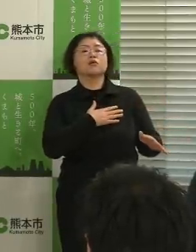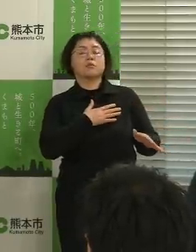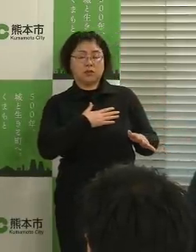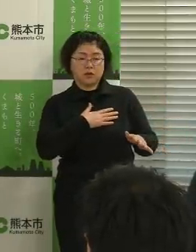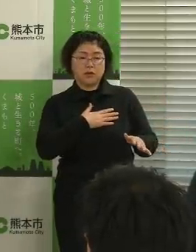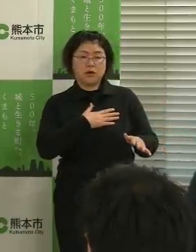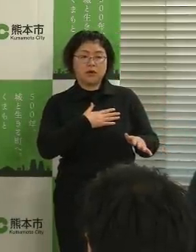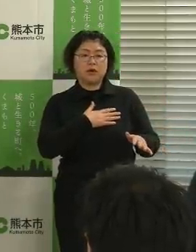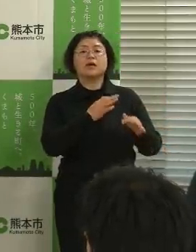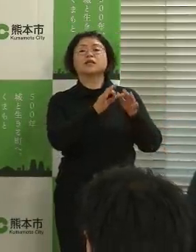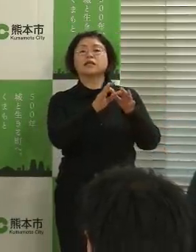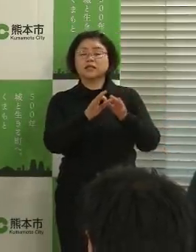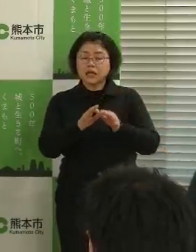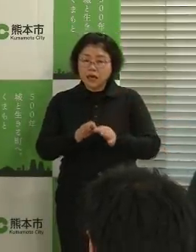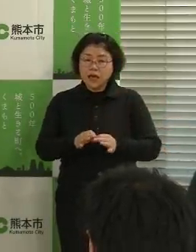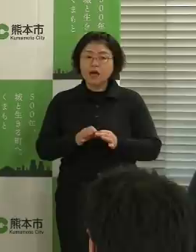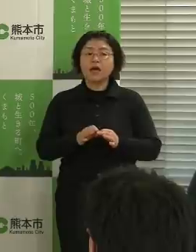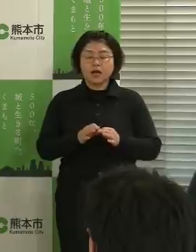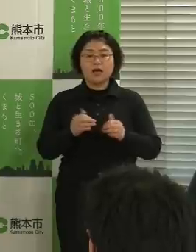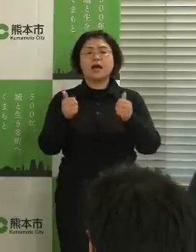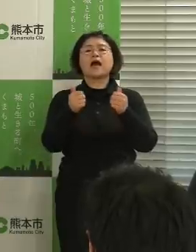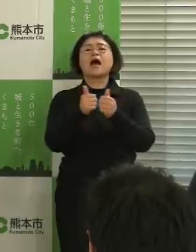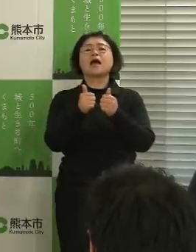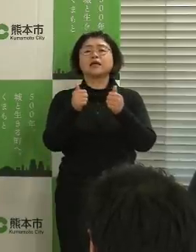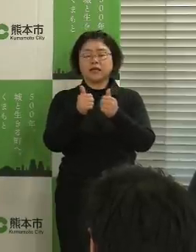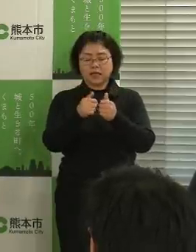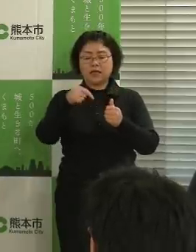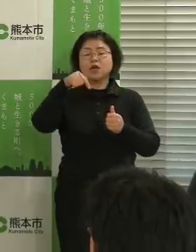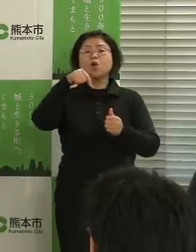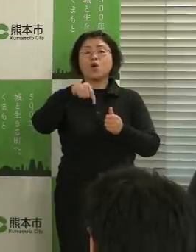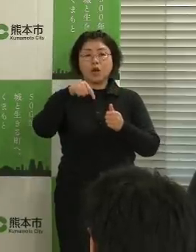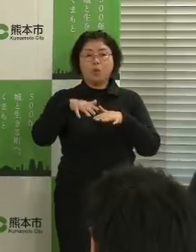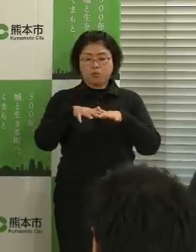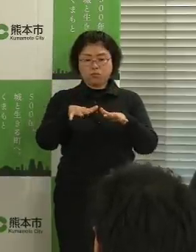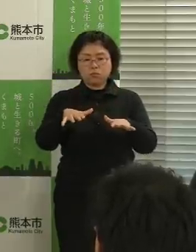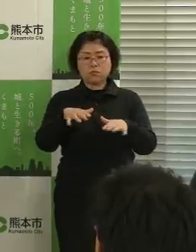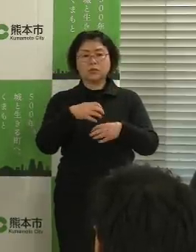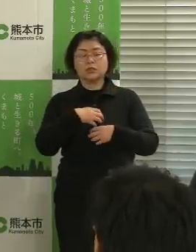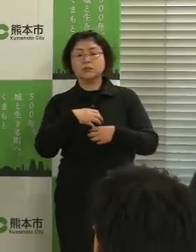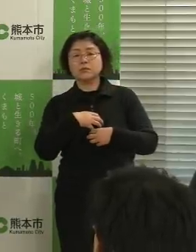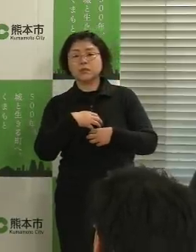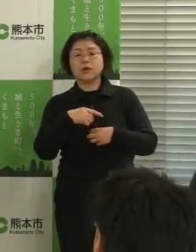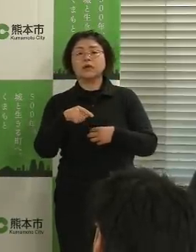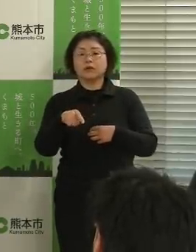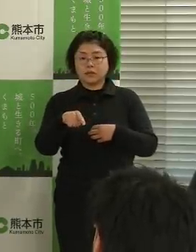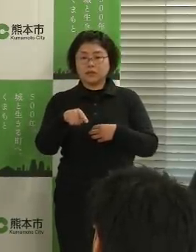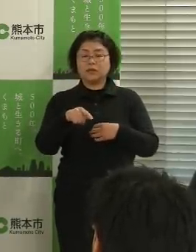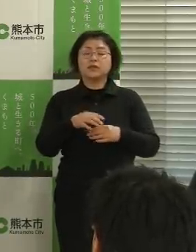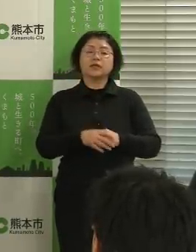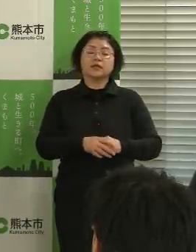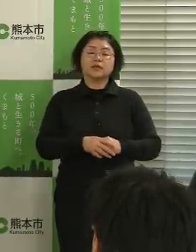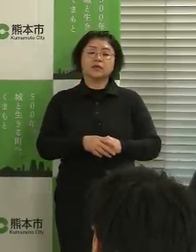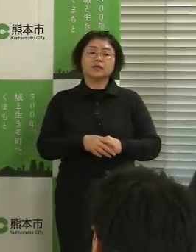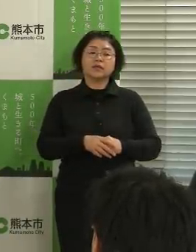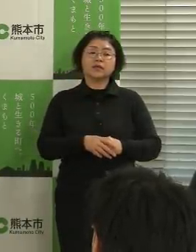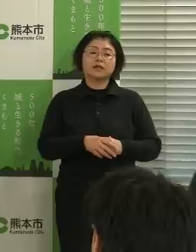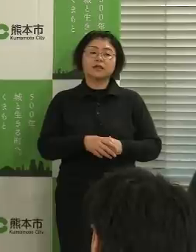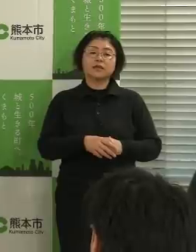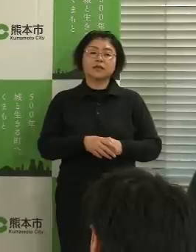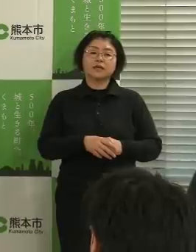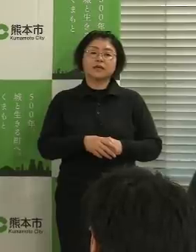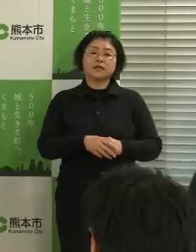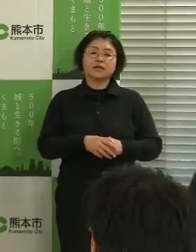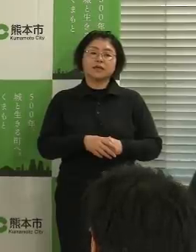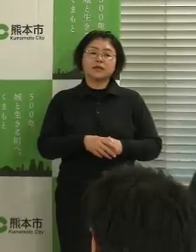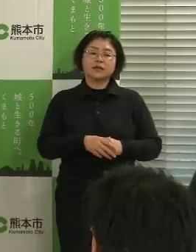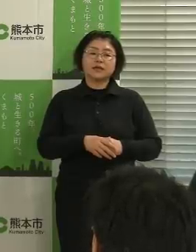、そういうことでですね、打ち合わせレベルであってもですね、感染が拡大してしまうというのは、こういう状況をします考えますと、こうい